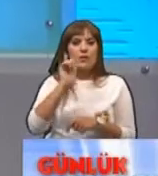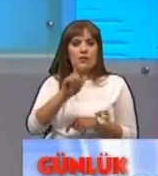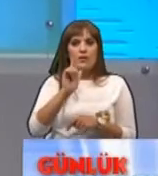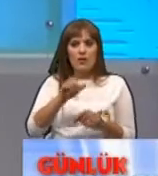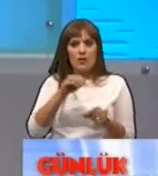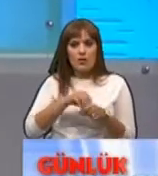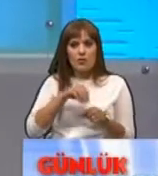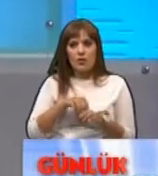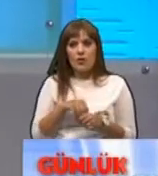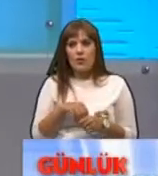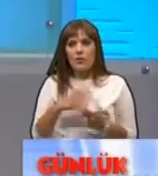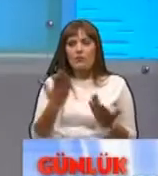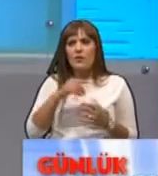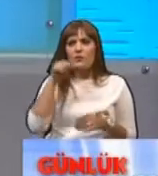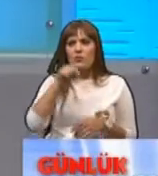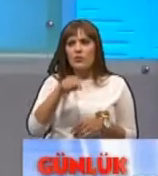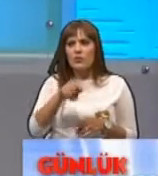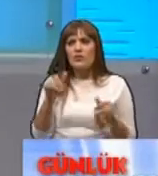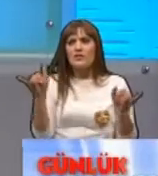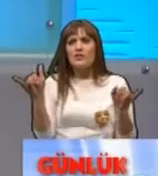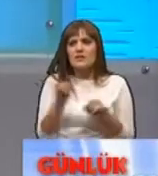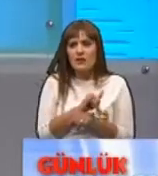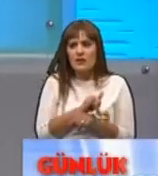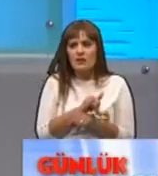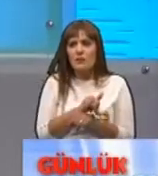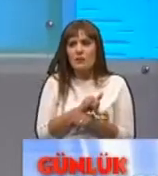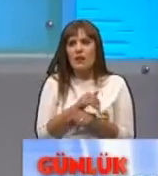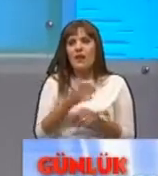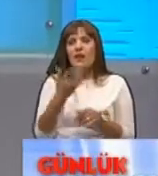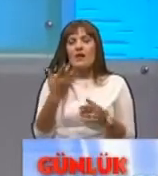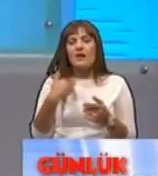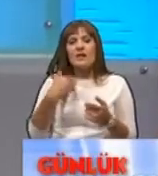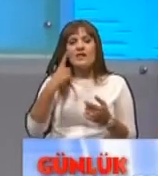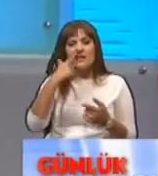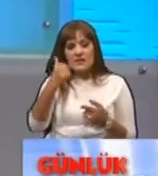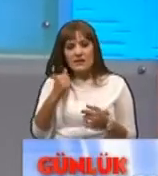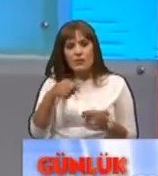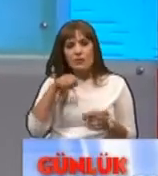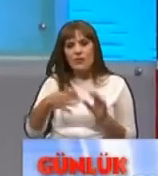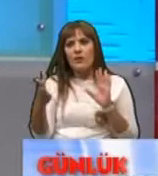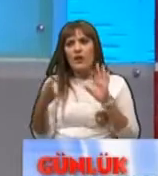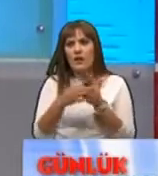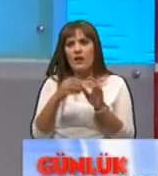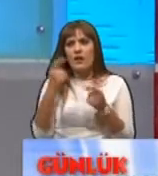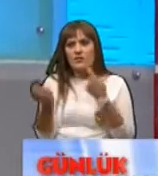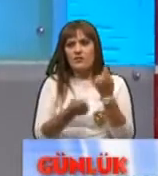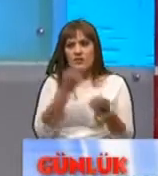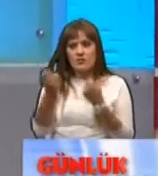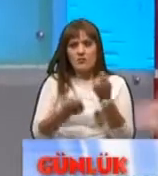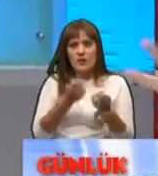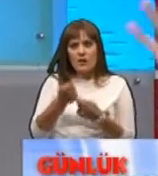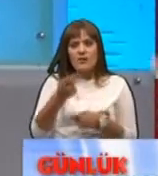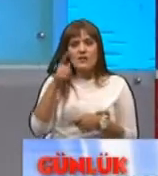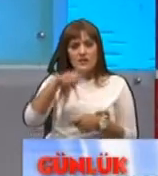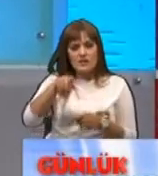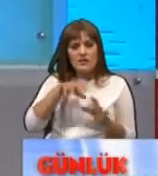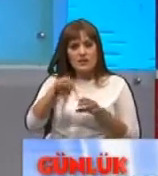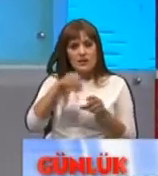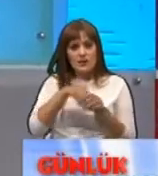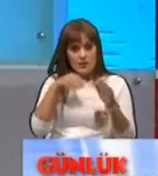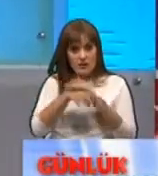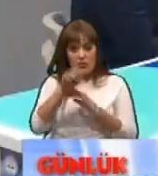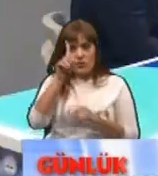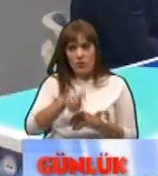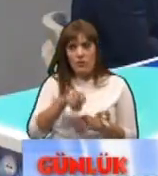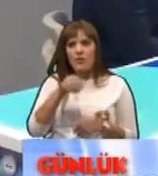uygulama gerekiyor. Peki bu zayıflama, işte efendim sıkılaşma, bununla alakalı da çalışmalar sizin dalınıza giriyor